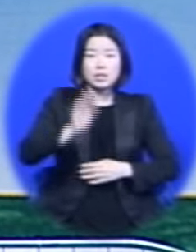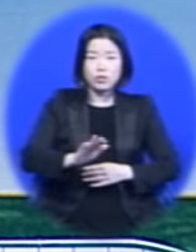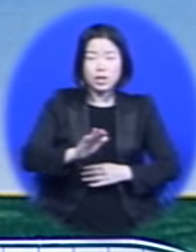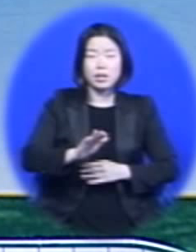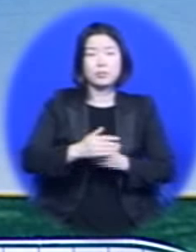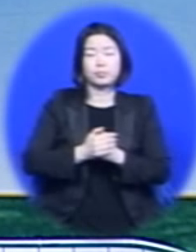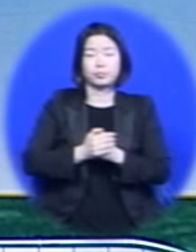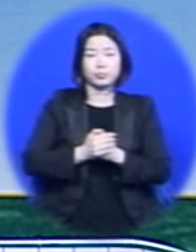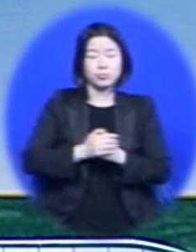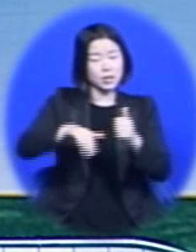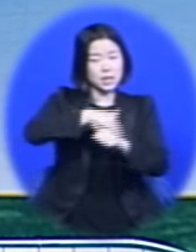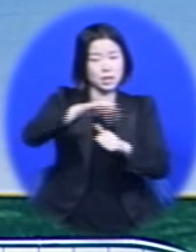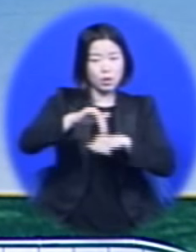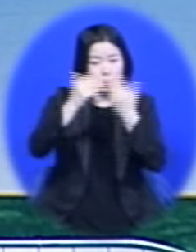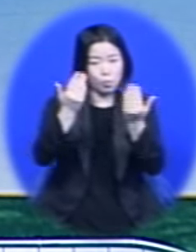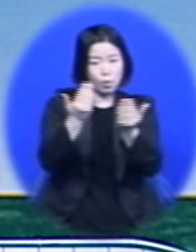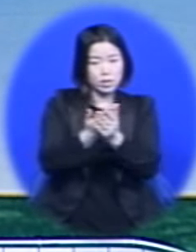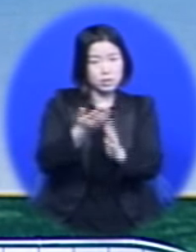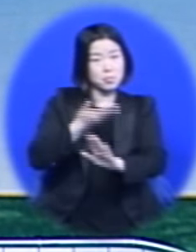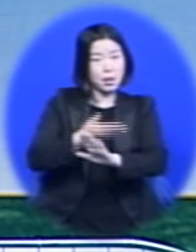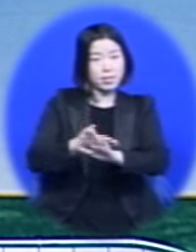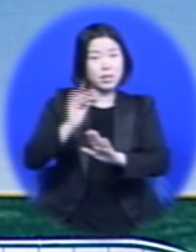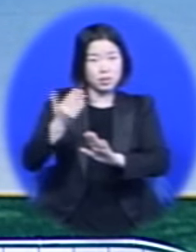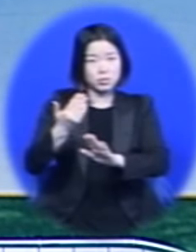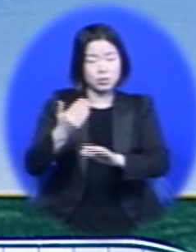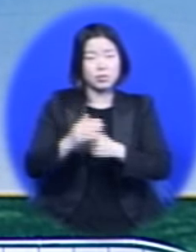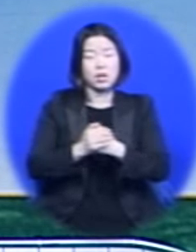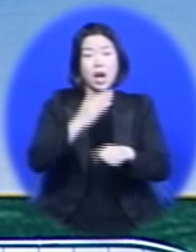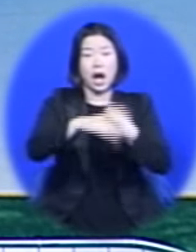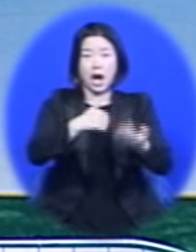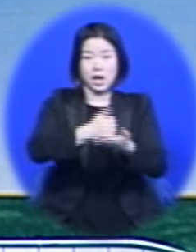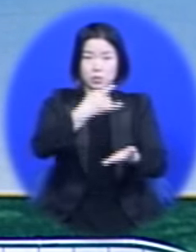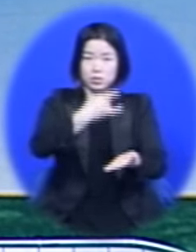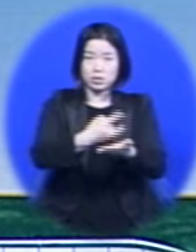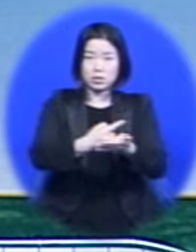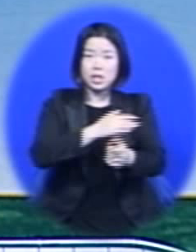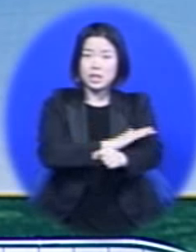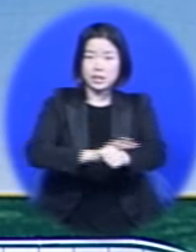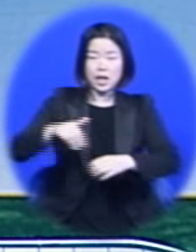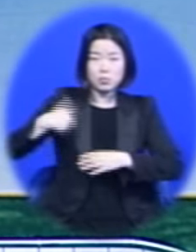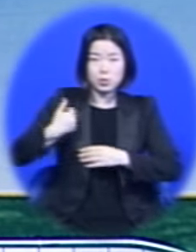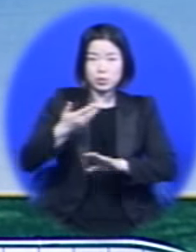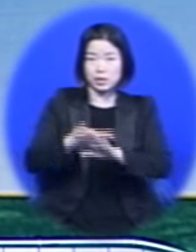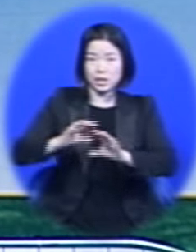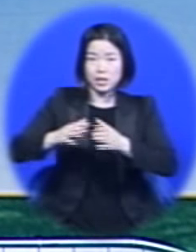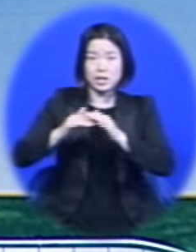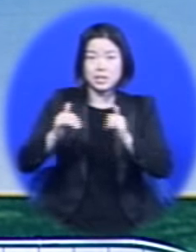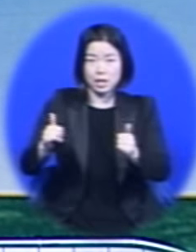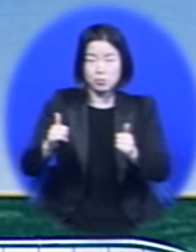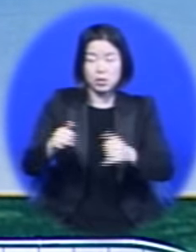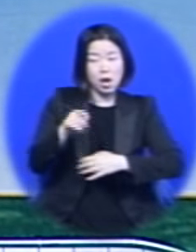그런데 상황이 완전히 반대가 되었습니다. 하나님의 의를 잘 모르던 이방인들은